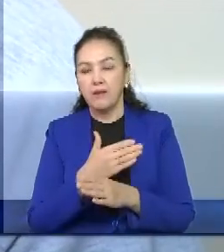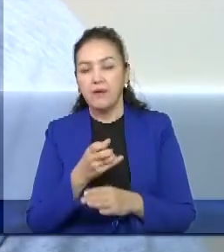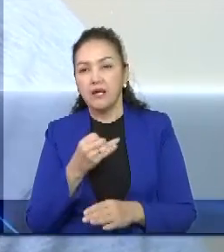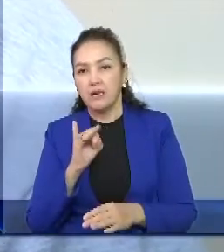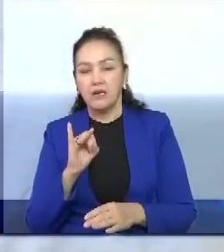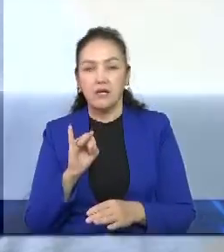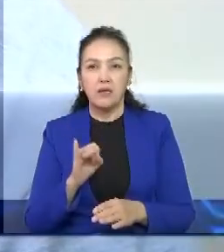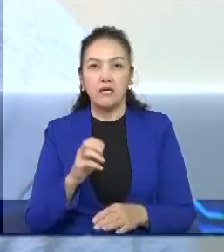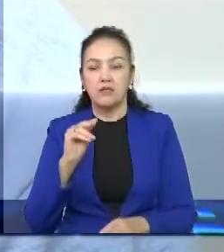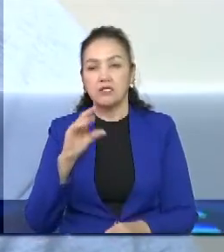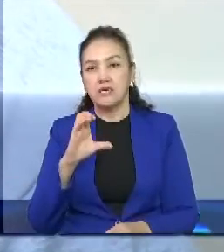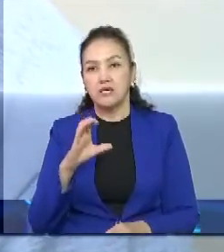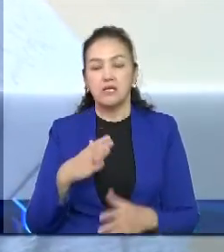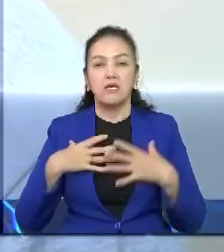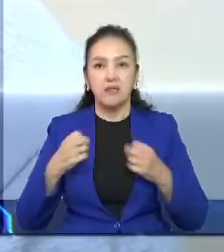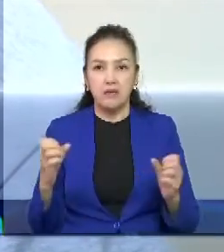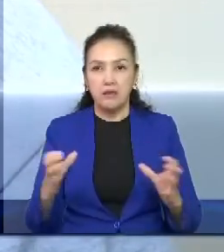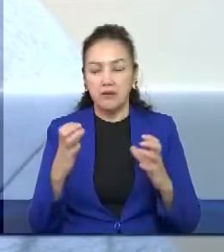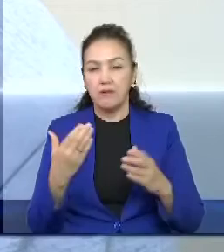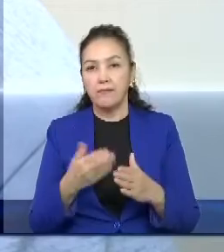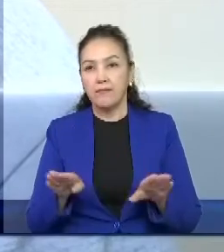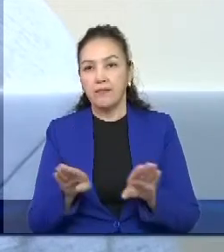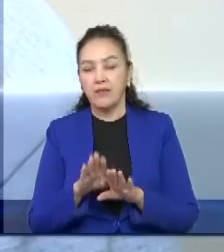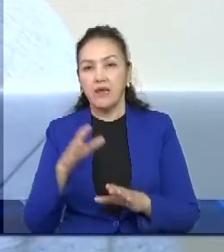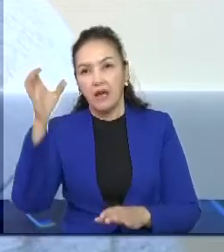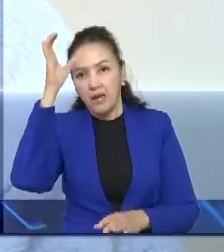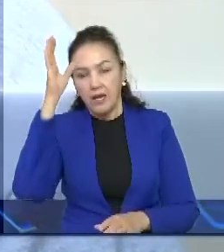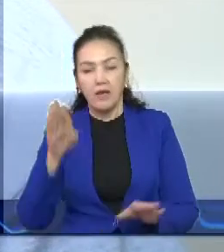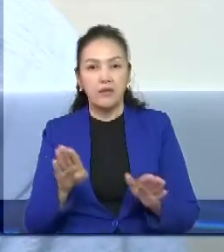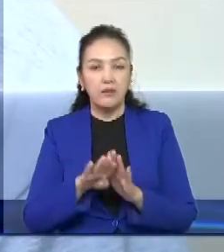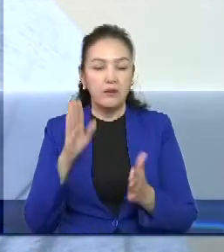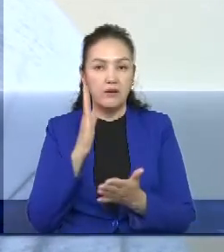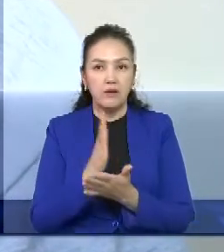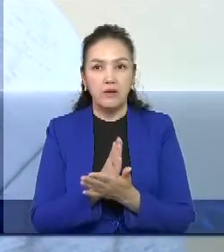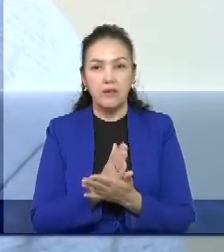последствий ЧС, и здравоохранение, и как раз-таки образовательная